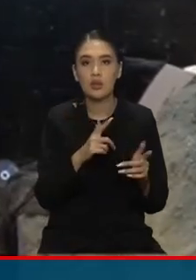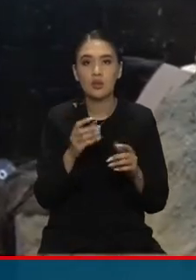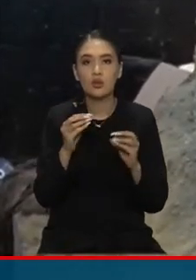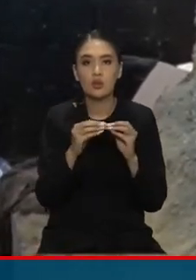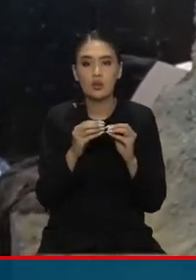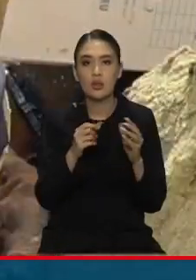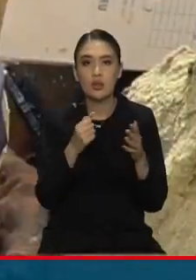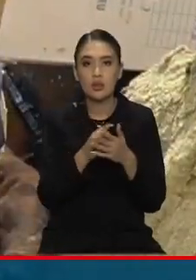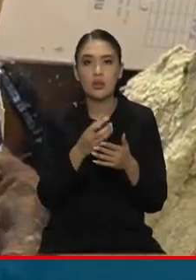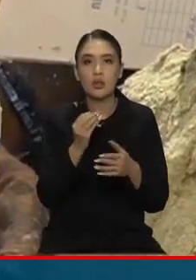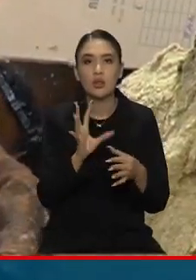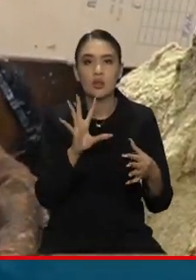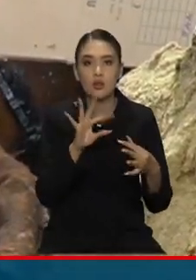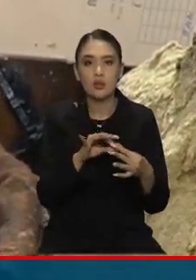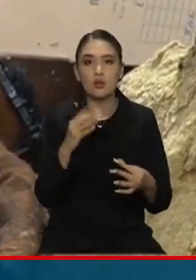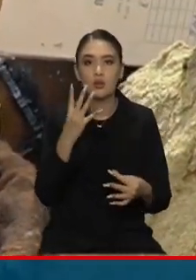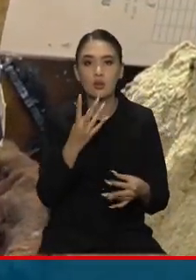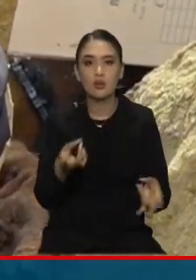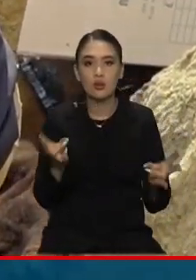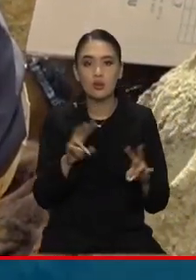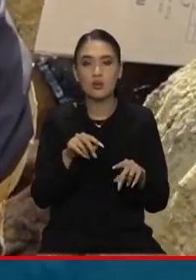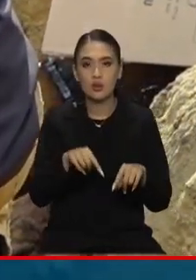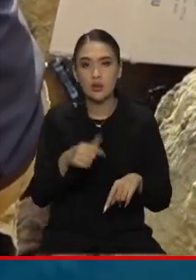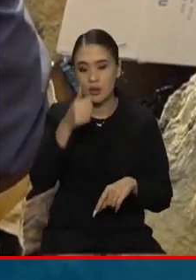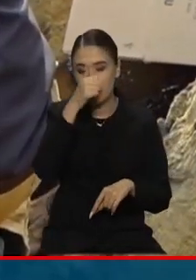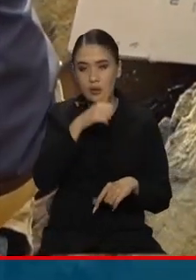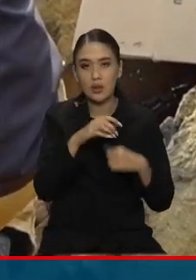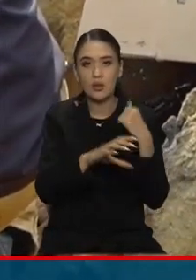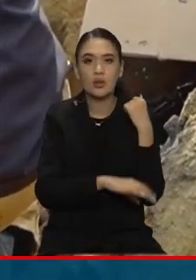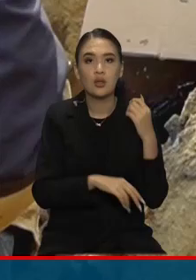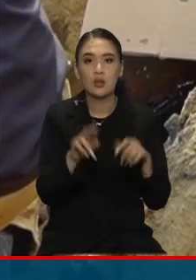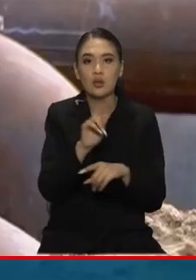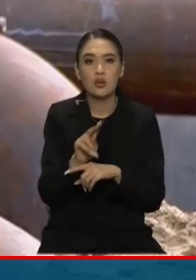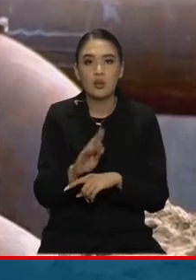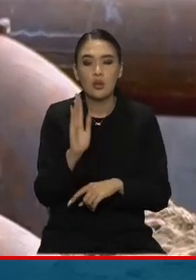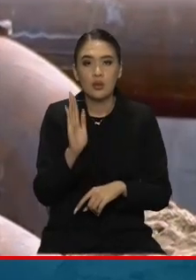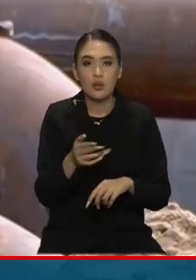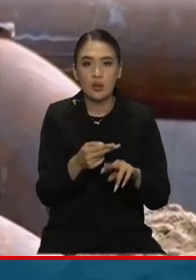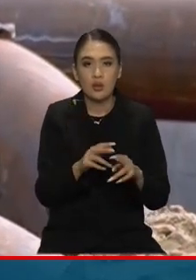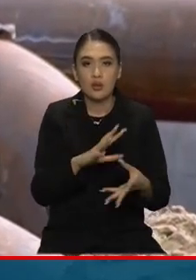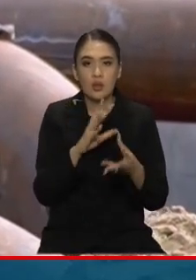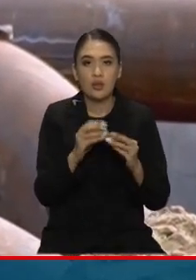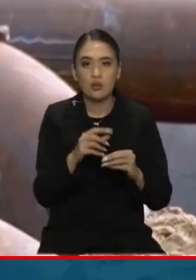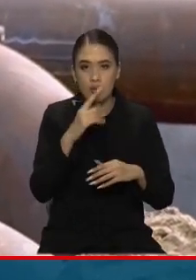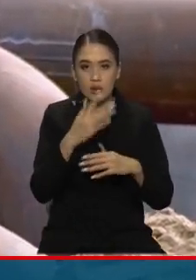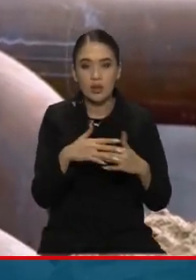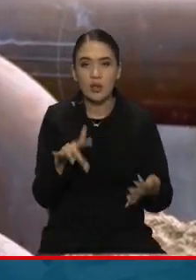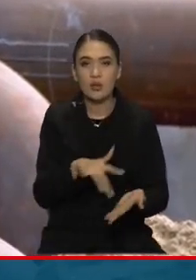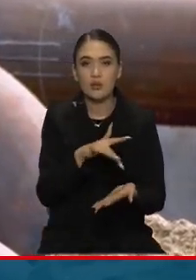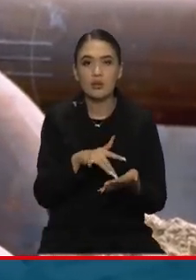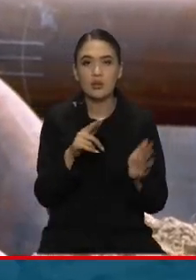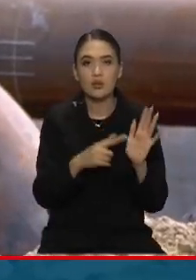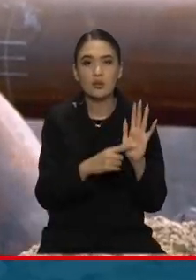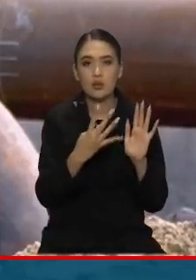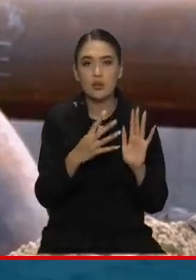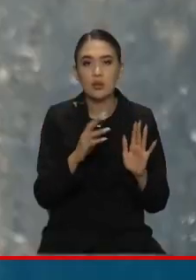іске қосылады. Ал қалған 4-теу осы айдың аяғына дейін жөнделіп бітеді. Жалпы биыл қала бойынша 74